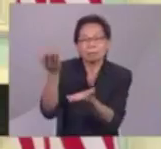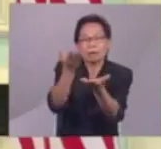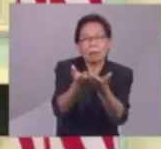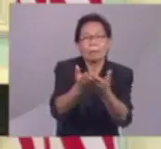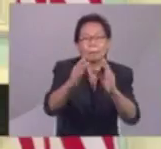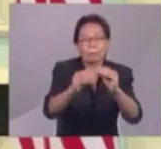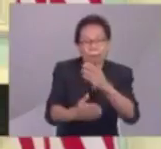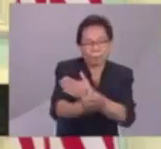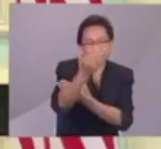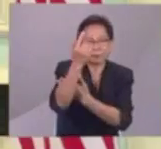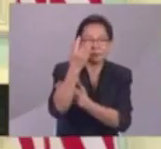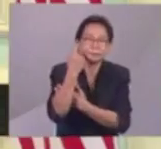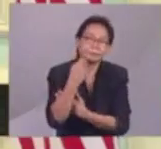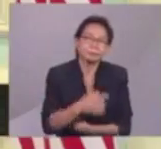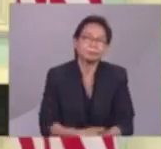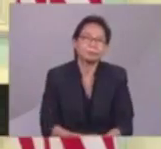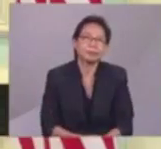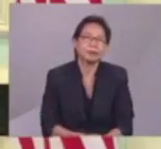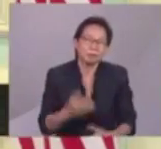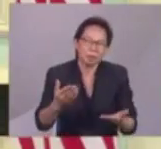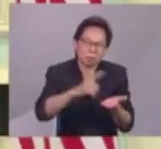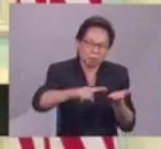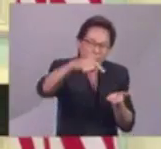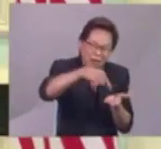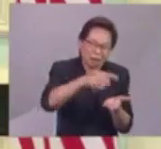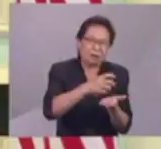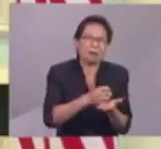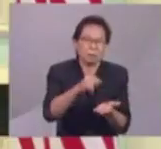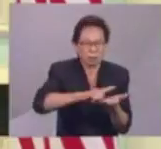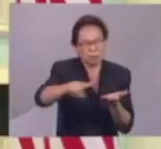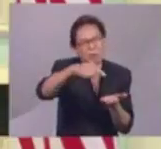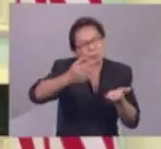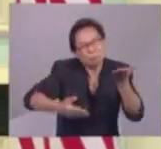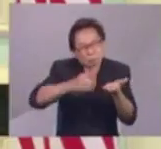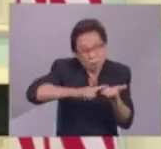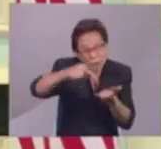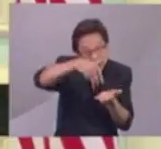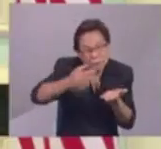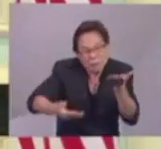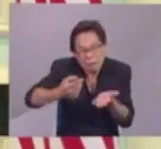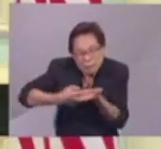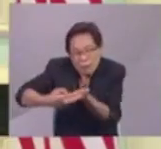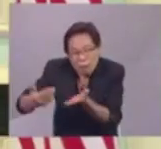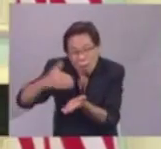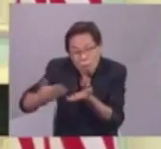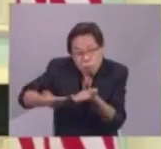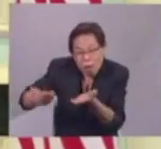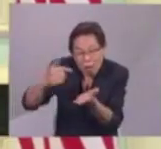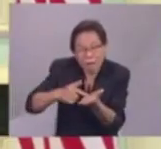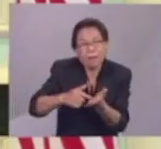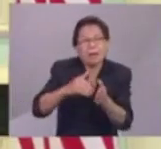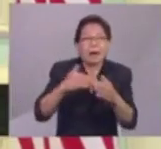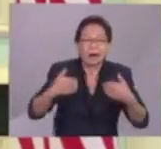pagi tadi. Jadi mungkin minggu ni ke atau minggu ni mungkin dibincang balik. Kita ada mesyuarat hari Khamis, kalau